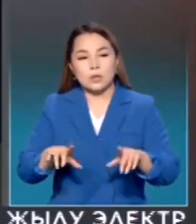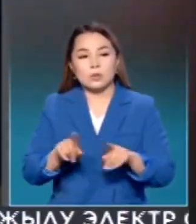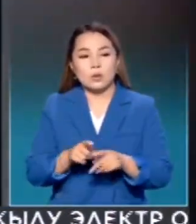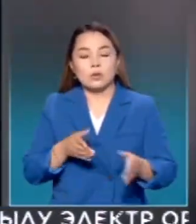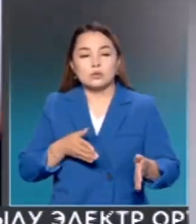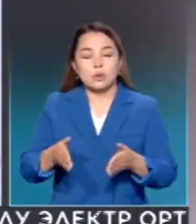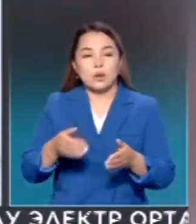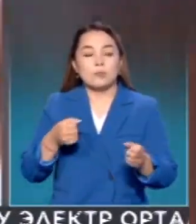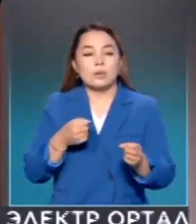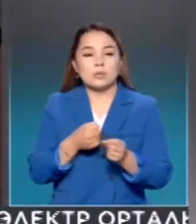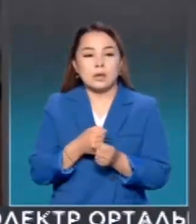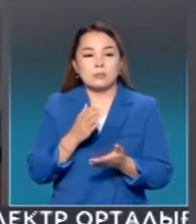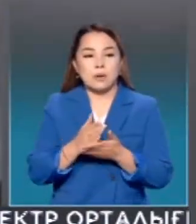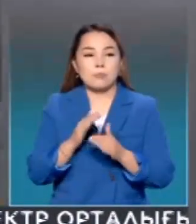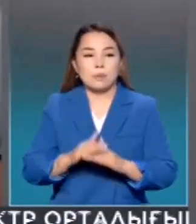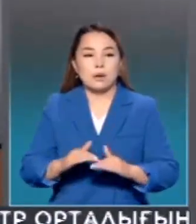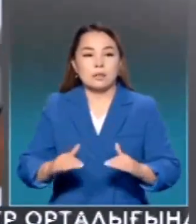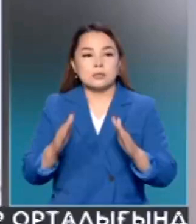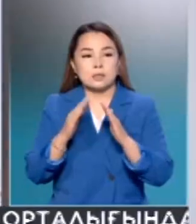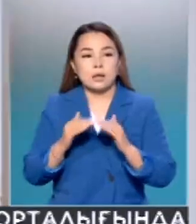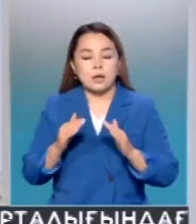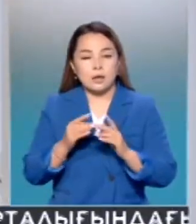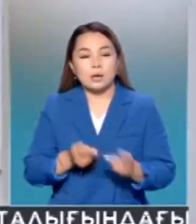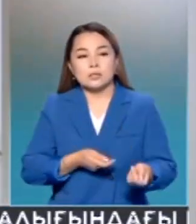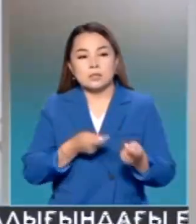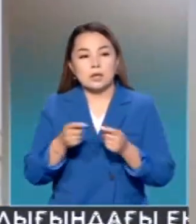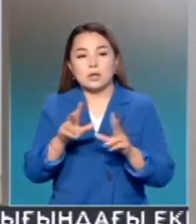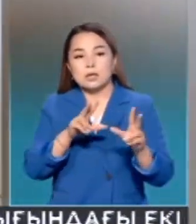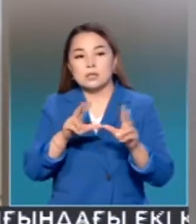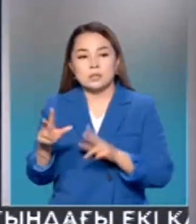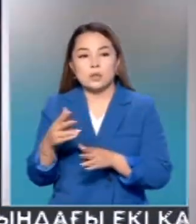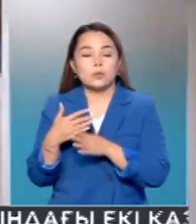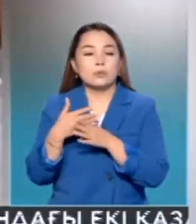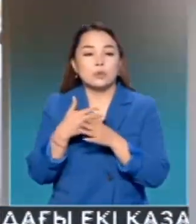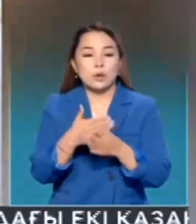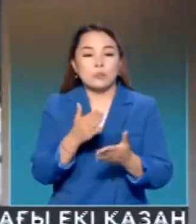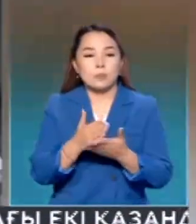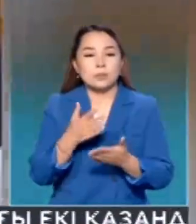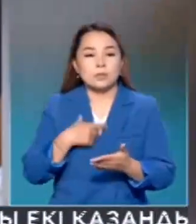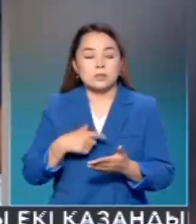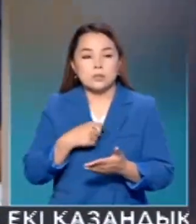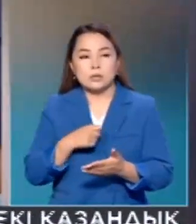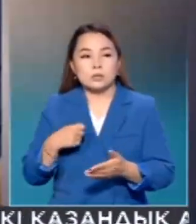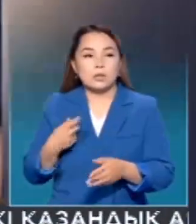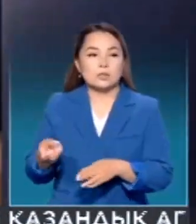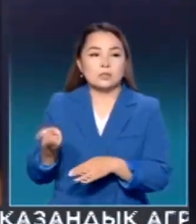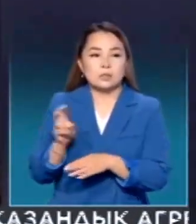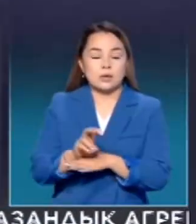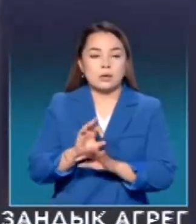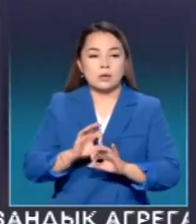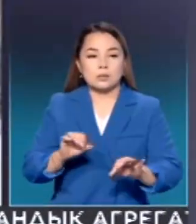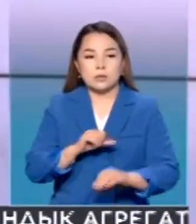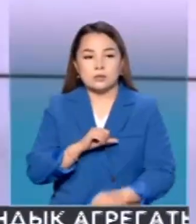түскен азаматтар балалар лагеріне әкелінген қазда түсіруге көмектесуге өз еркімен келген деп отыр.